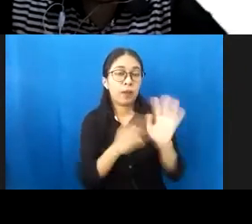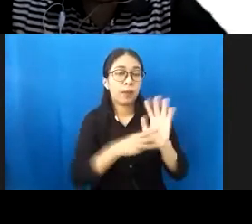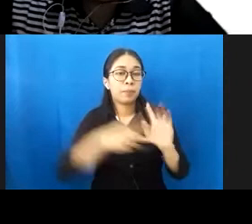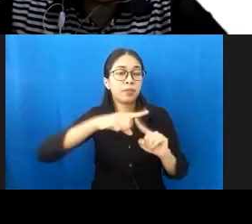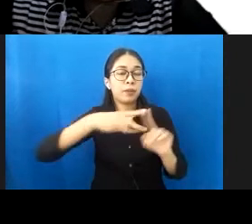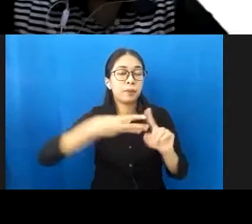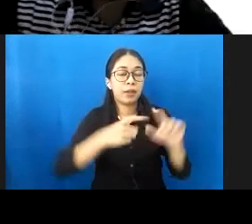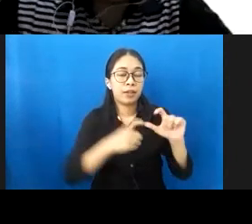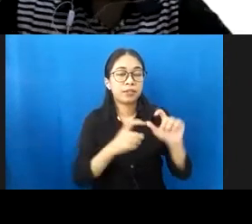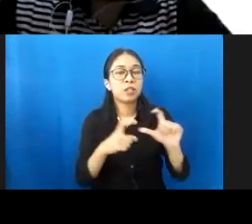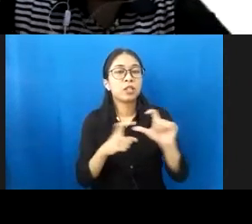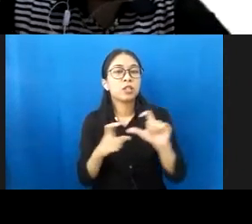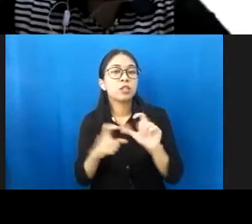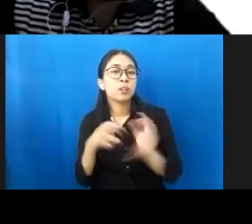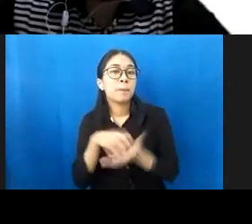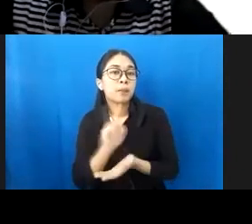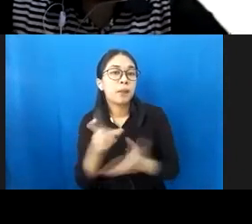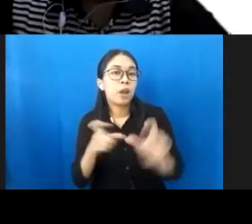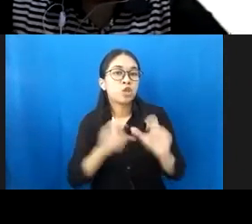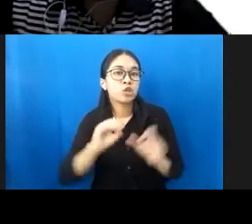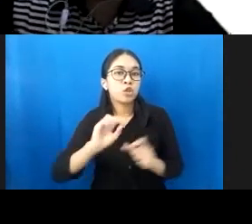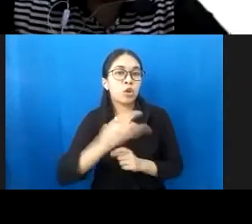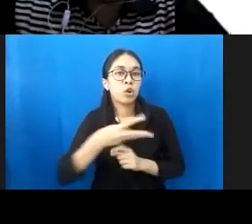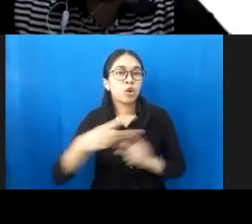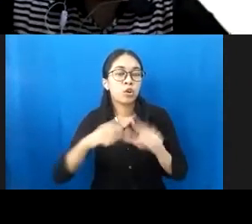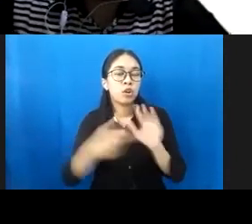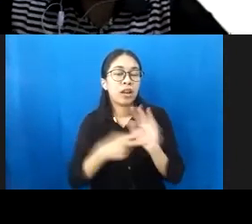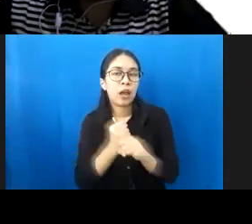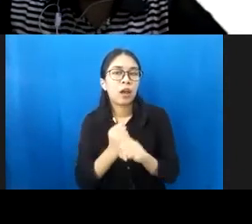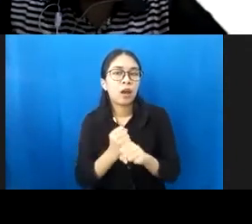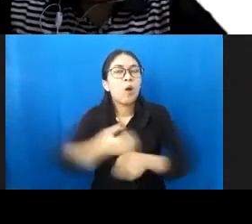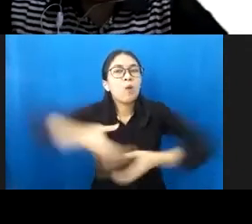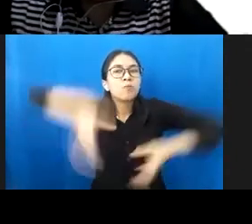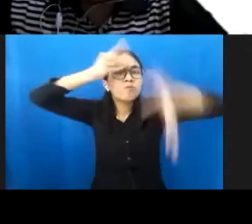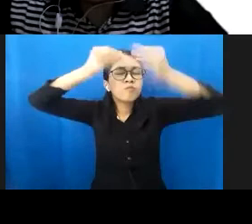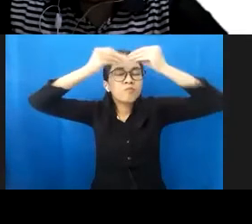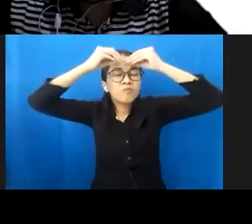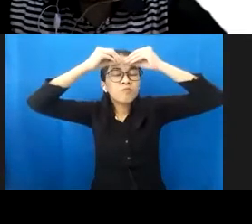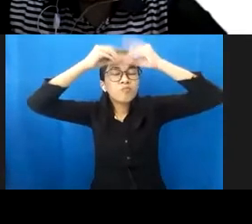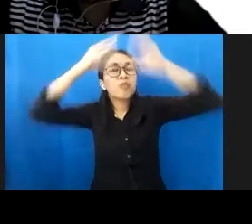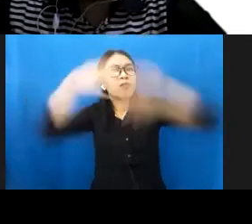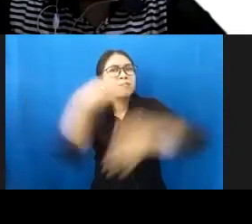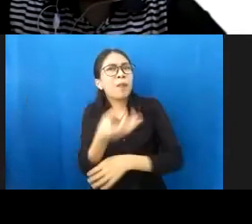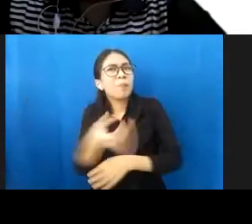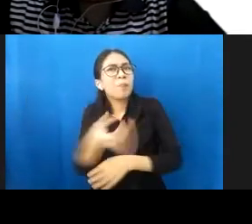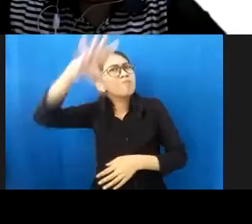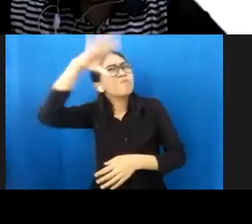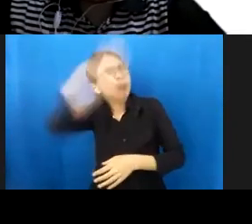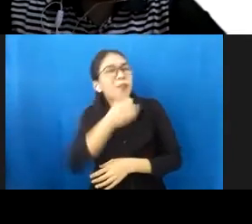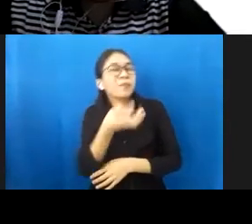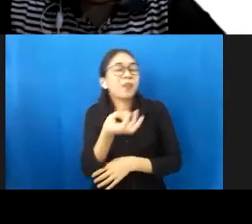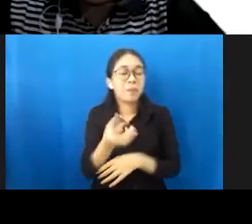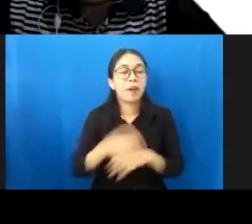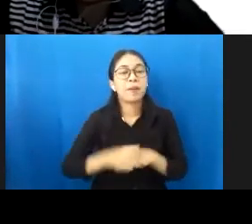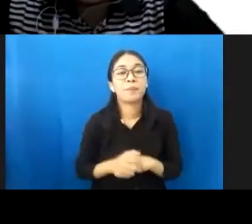ini, alhamdulillah saya rasa sangat mudah dimengerti ya. Kemudian selanjutnya